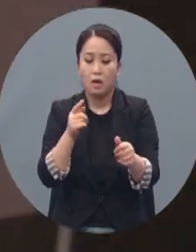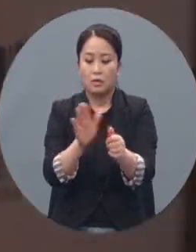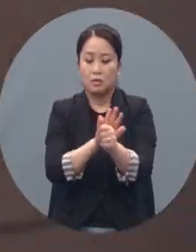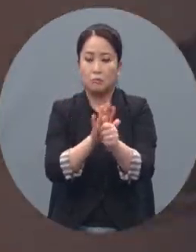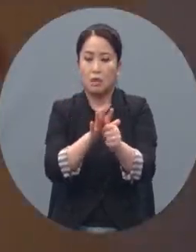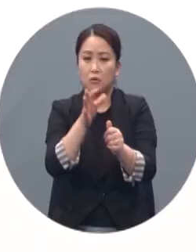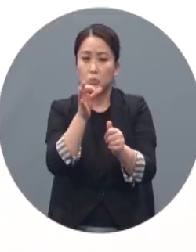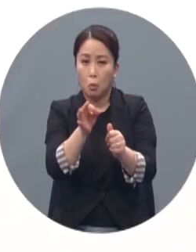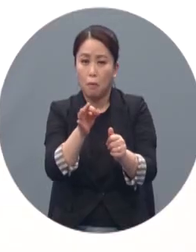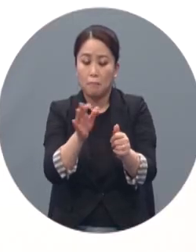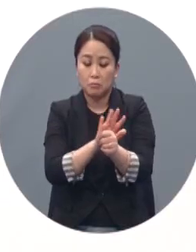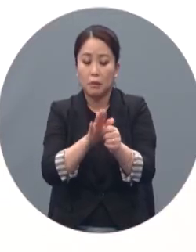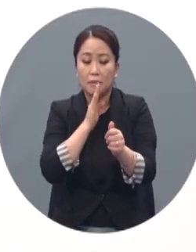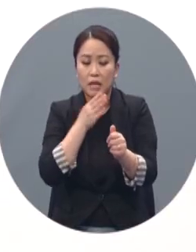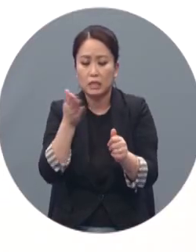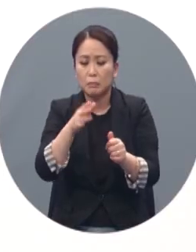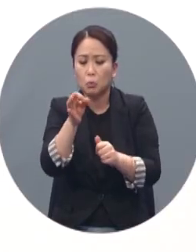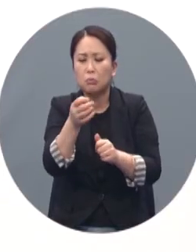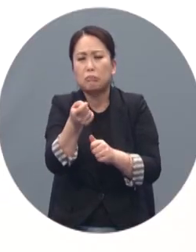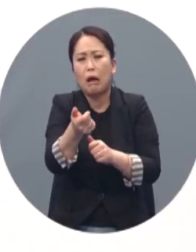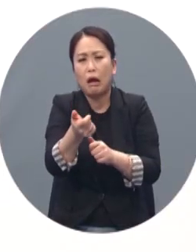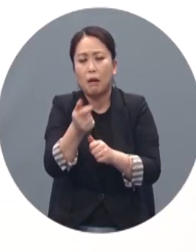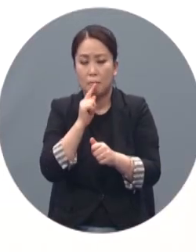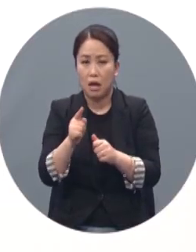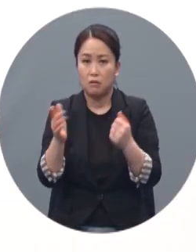이영복 회장이 장기간에 걸쳐서